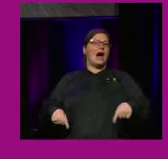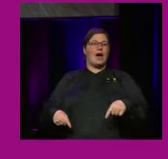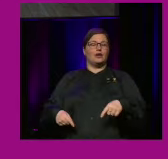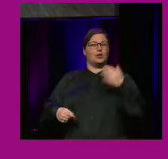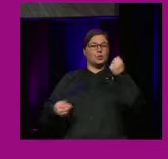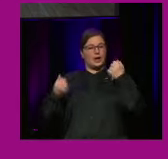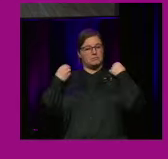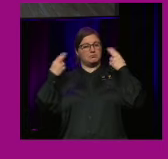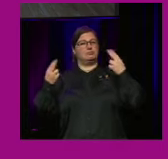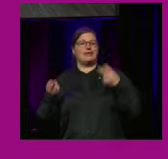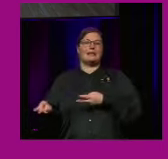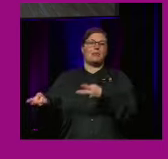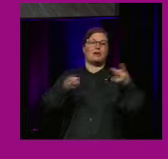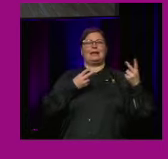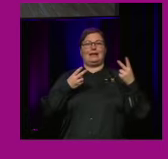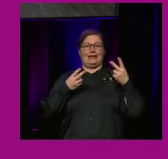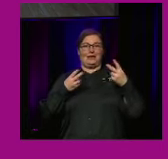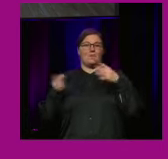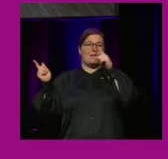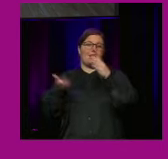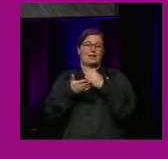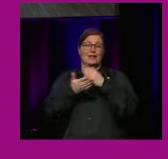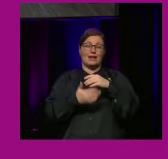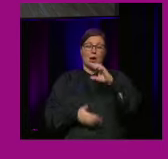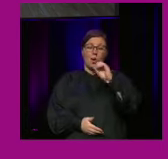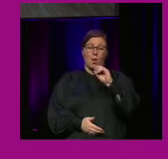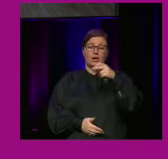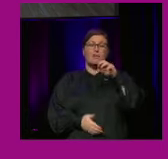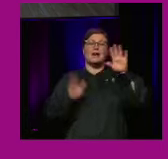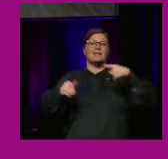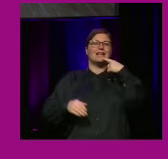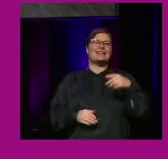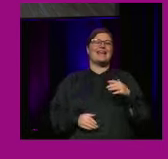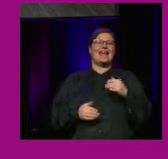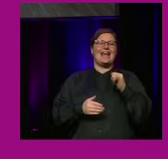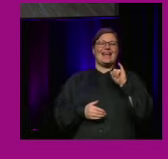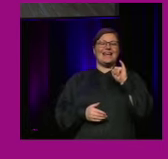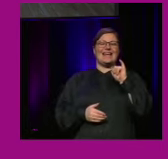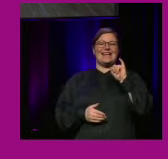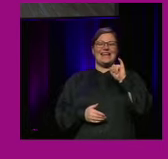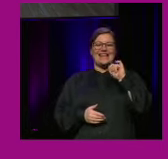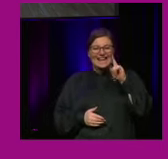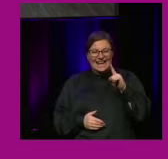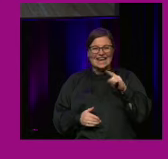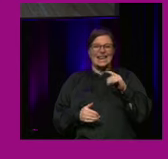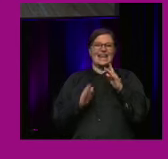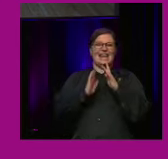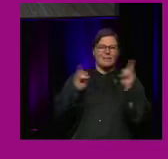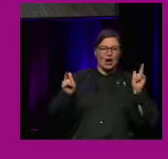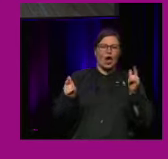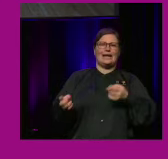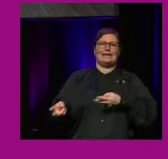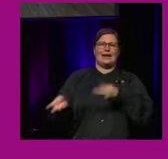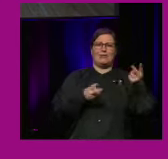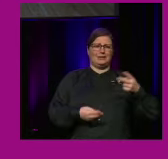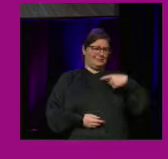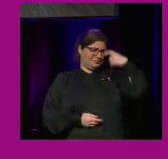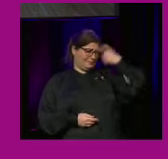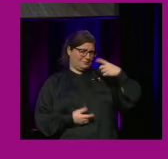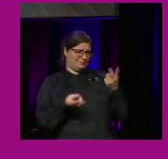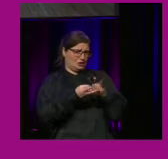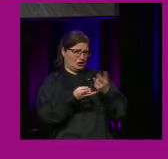och mänskliga rättigheter. Viktor Orbán till och med myntat uttrycket illiberal demokrati, vad det nu är. Men det innebär till exempel att